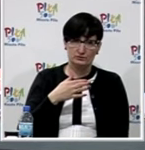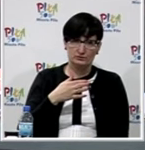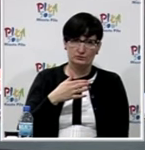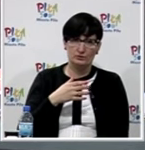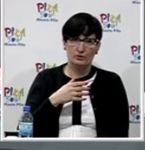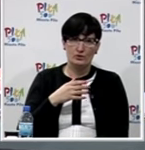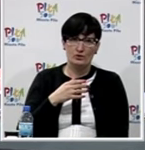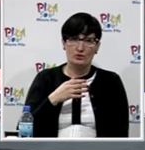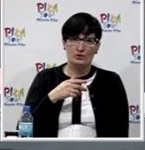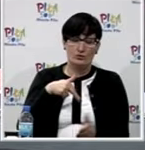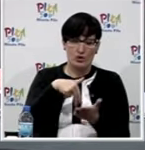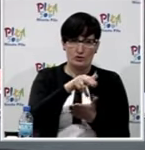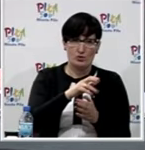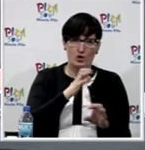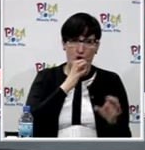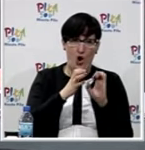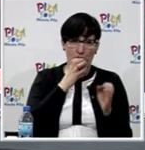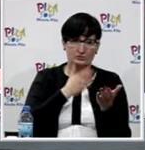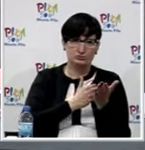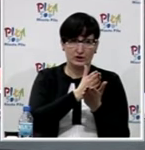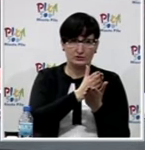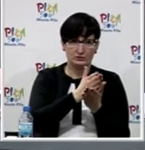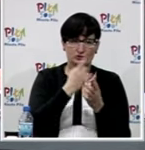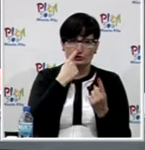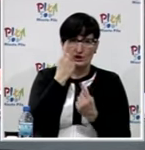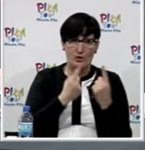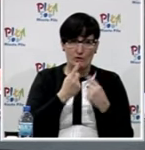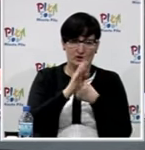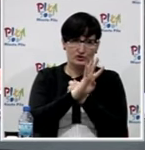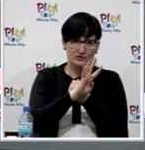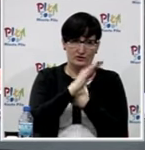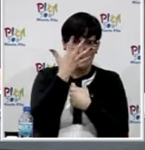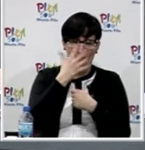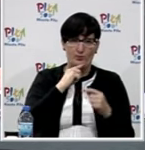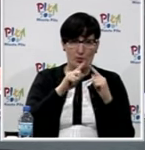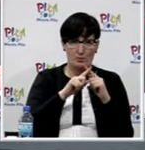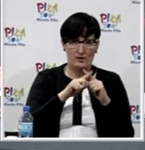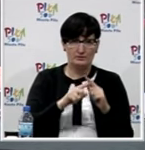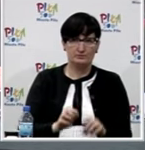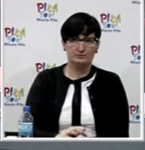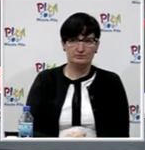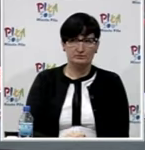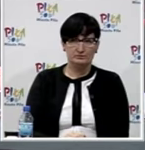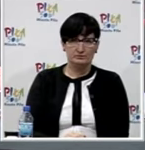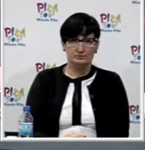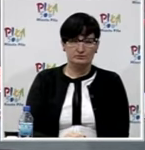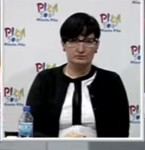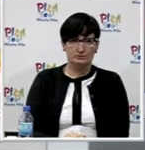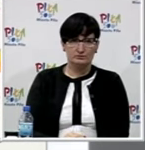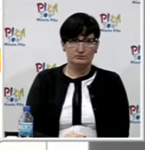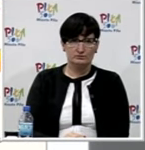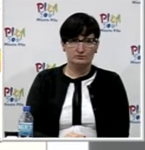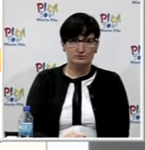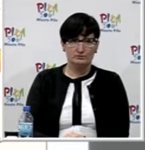będzie zapewniona poprzez działkę 95. Która to jest? To jest ta